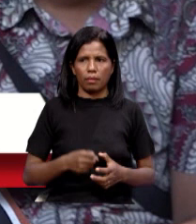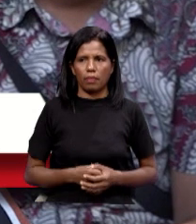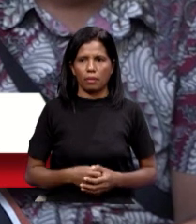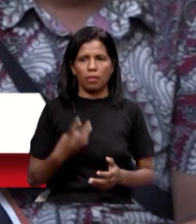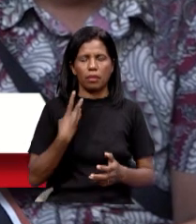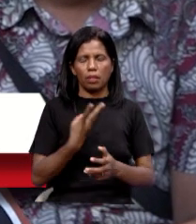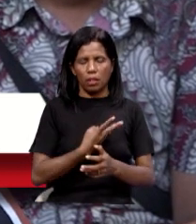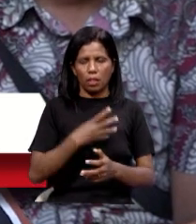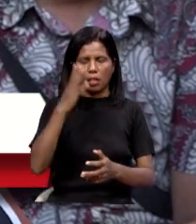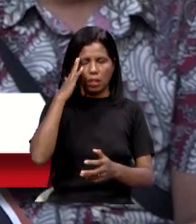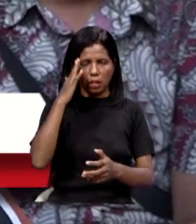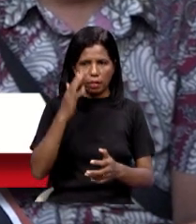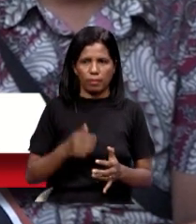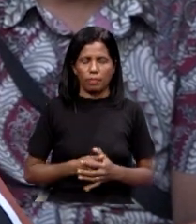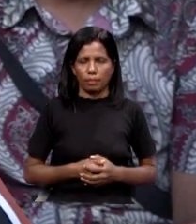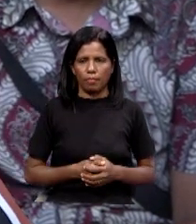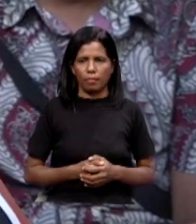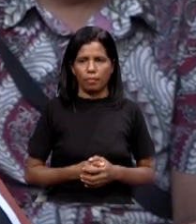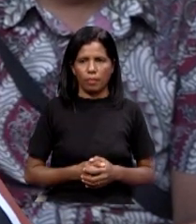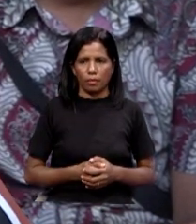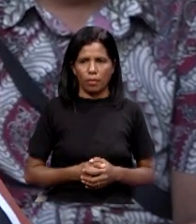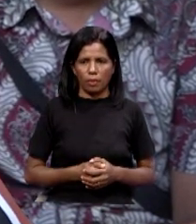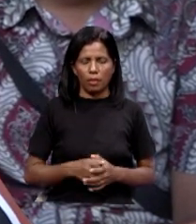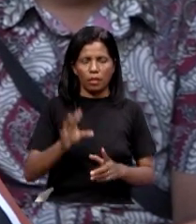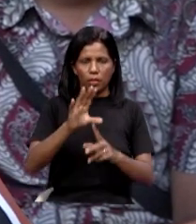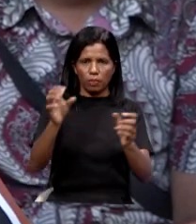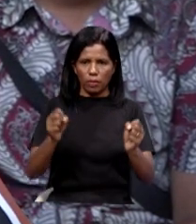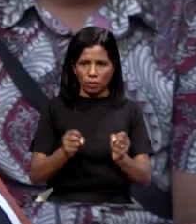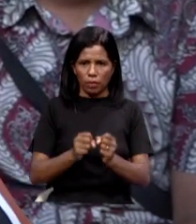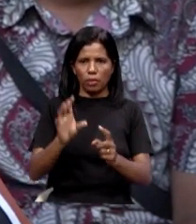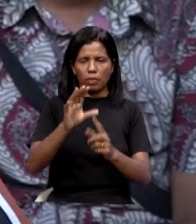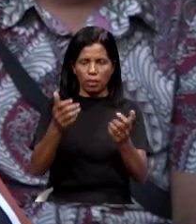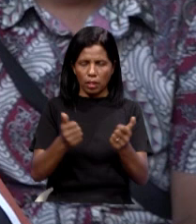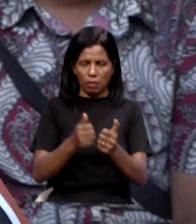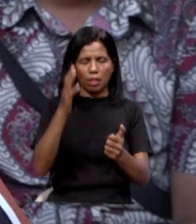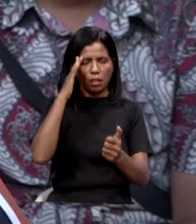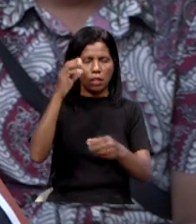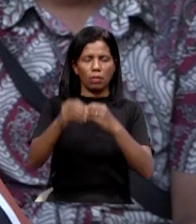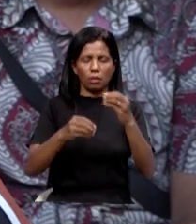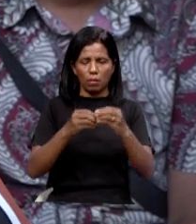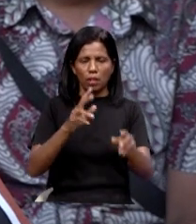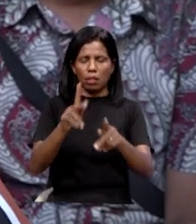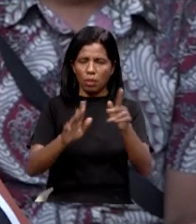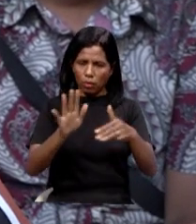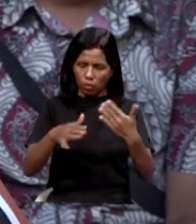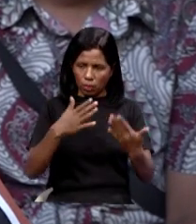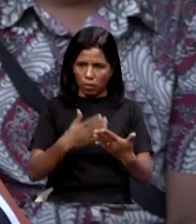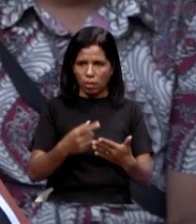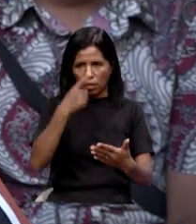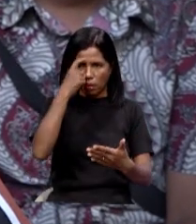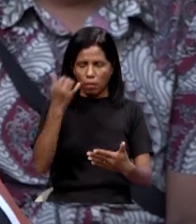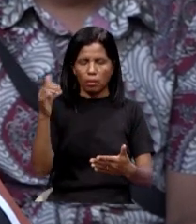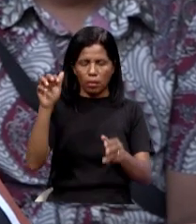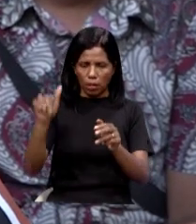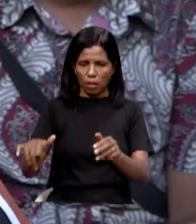hati nih, ini nih sosif suku sira, sosif alia sira, maka hati nih klien lu kalau sira sida daun. Tapi sida daun ialah suku